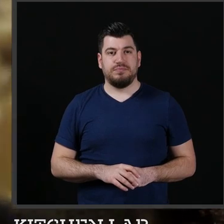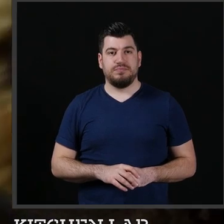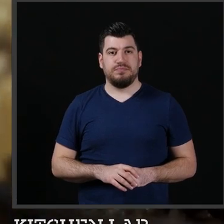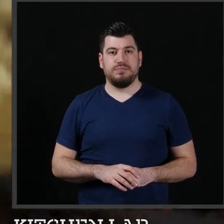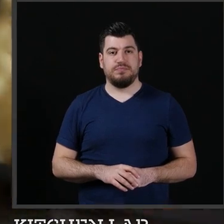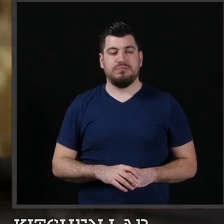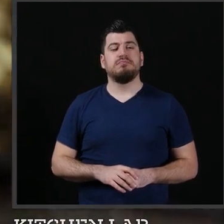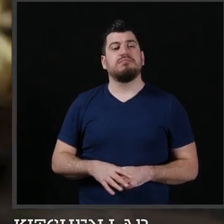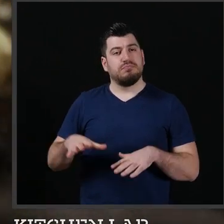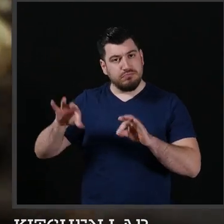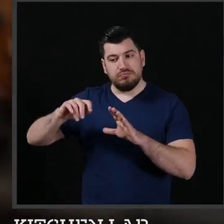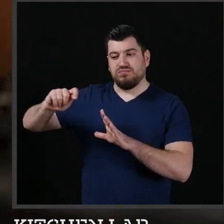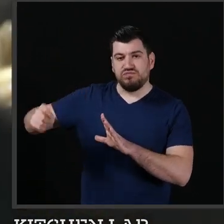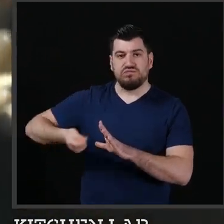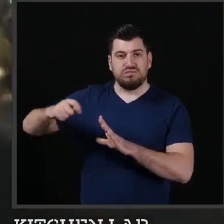Και ανακατεύουμε.